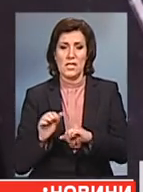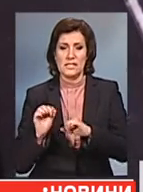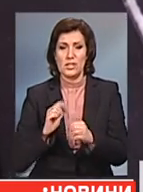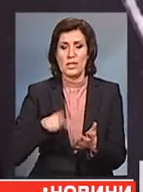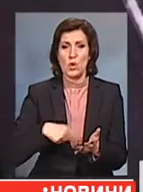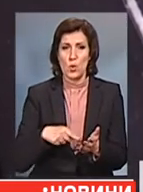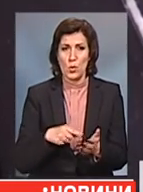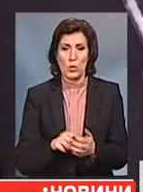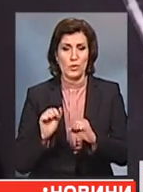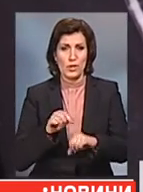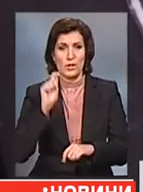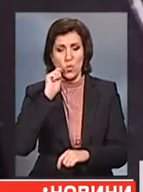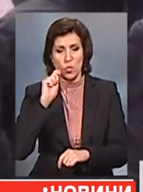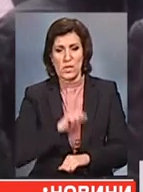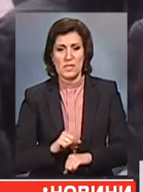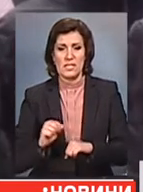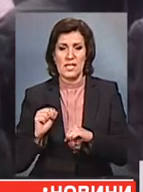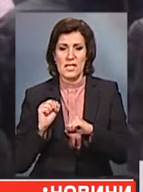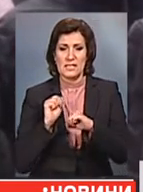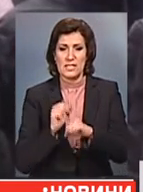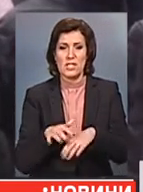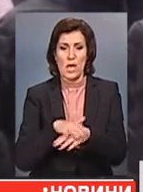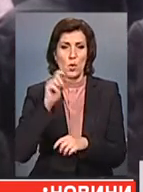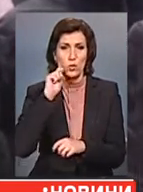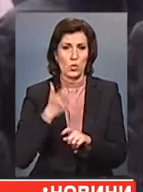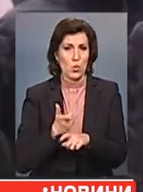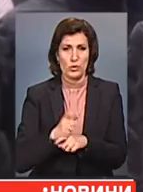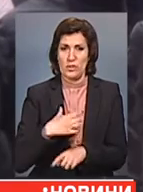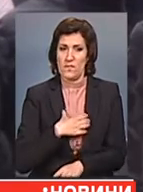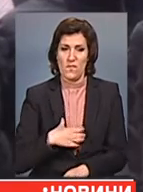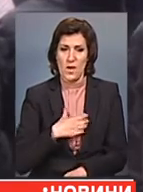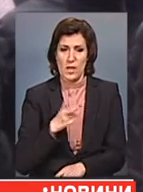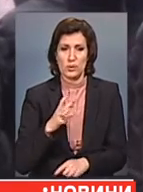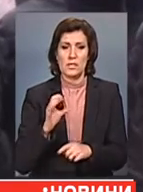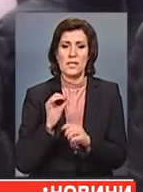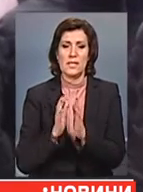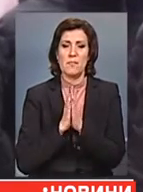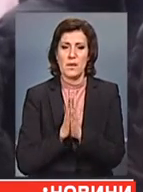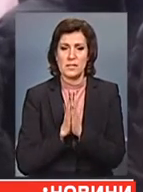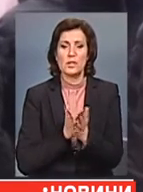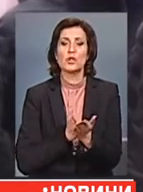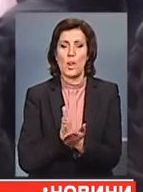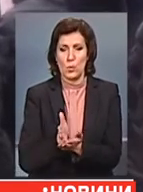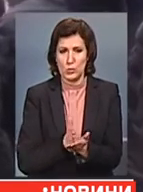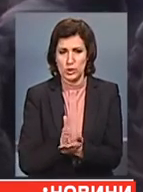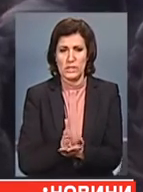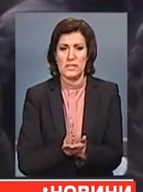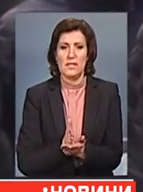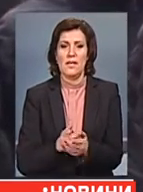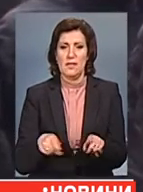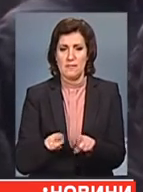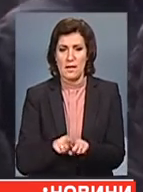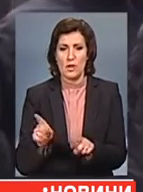город, захищаєте Україну, захищаєте народ України. Це дуже важливо. И, пожалуйста, служите, служите